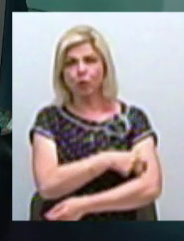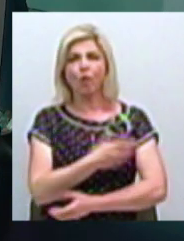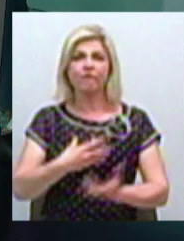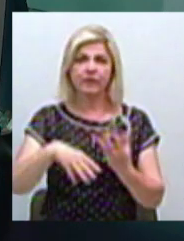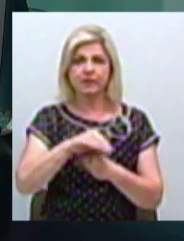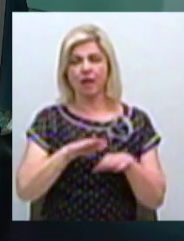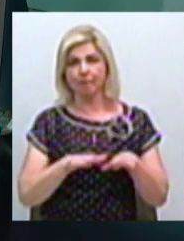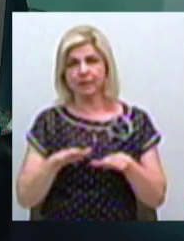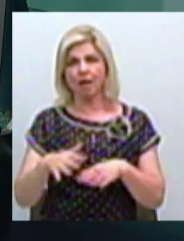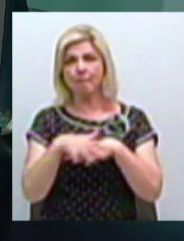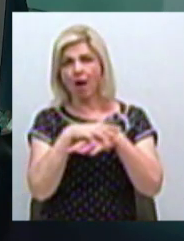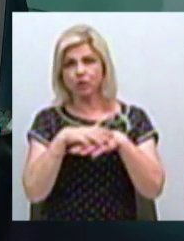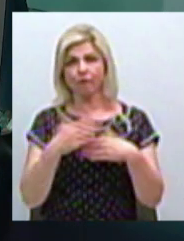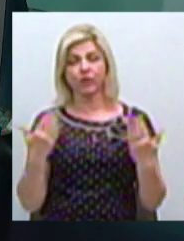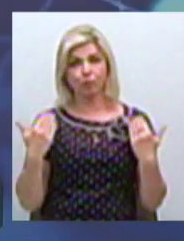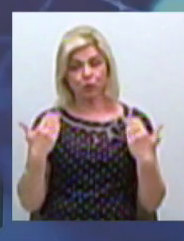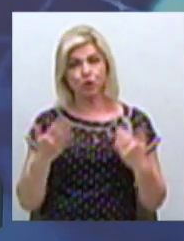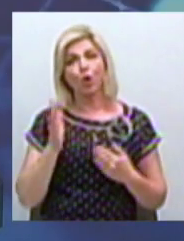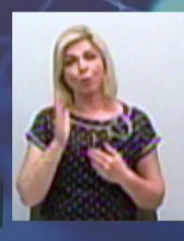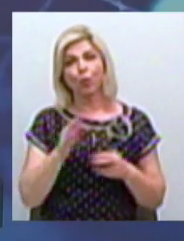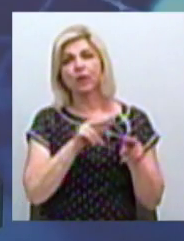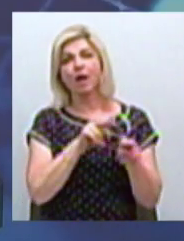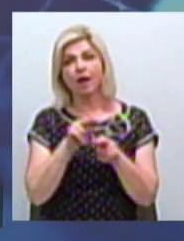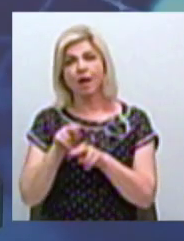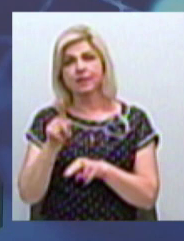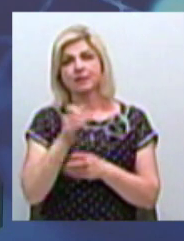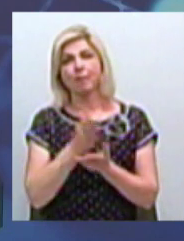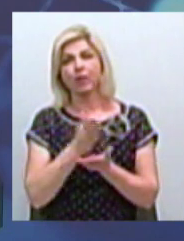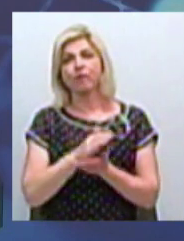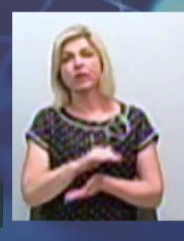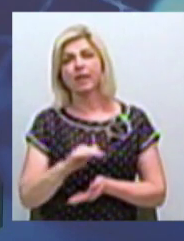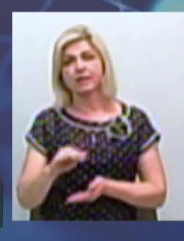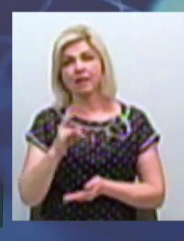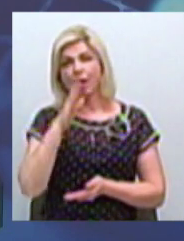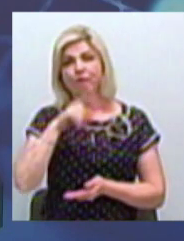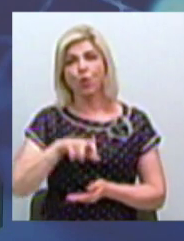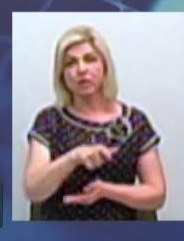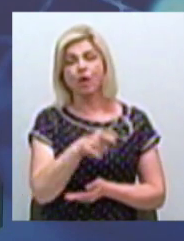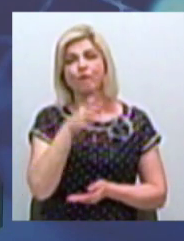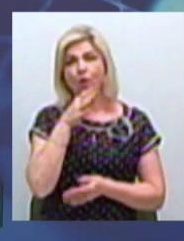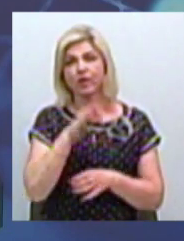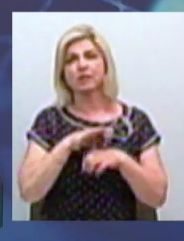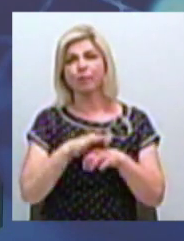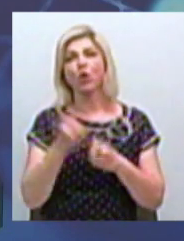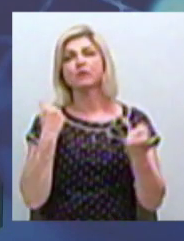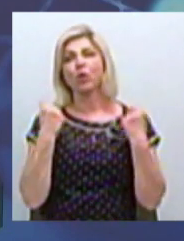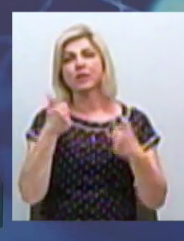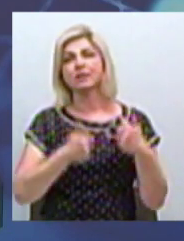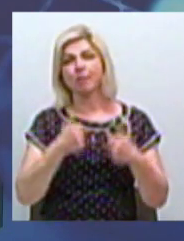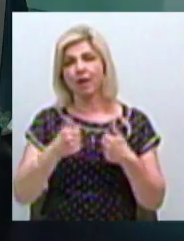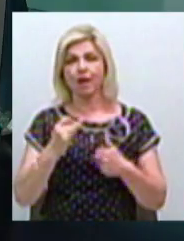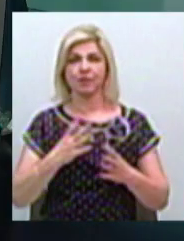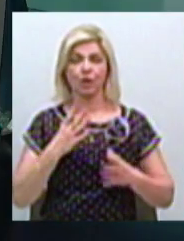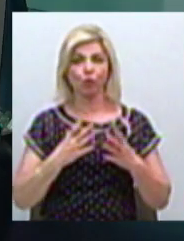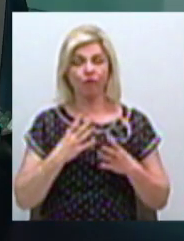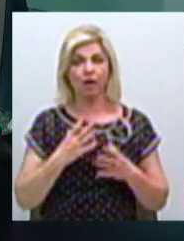місцях масового відпочинку. Будуть наглядати за перебуванням дітей на воді під час проведення спортивних змагань та